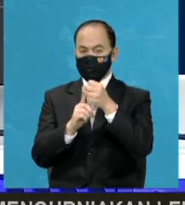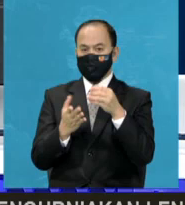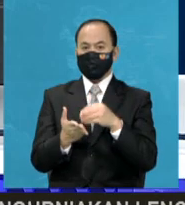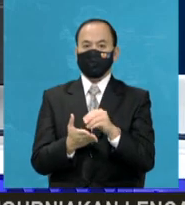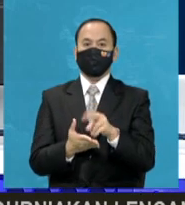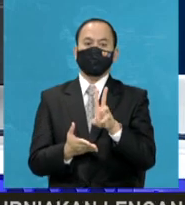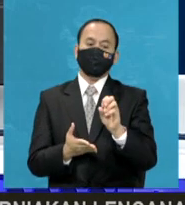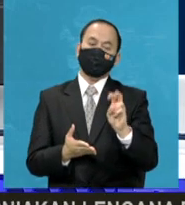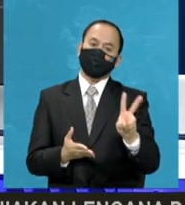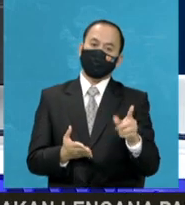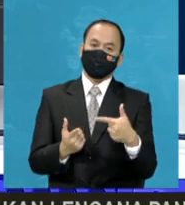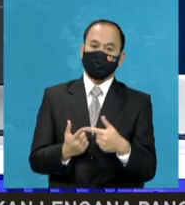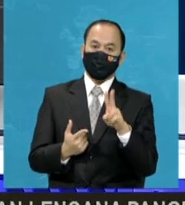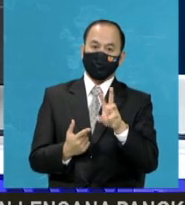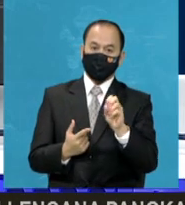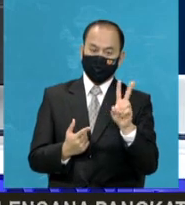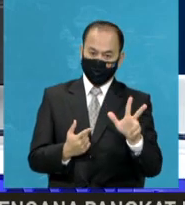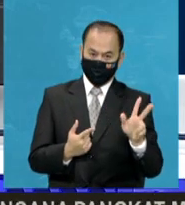2022 2023t